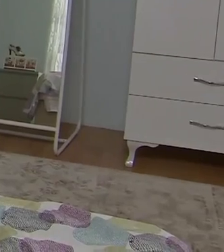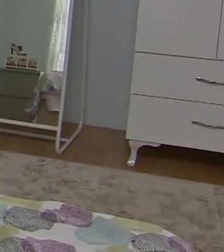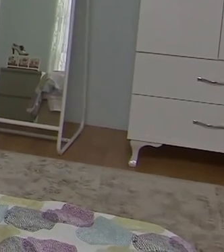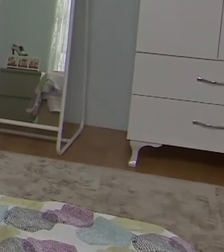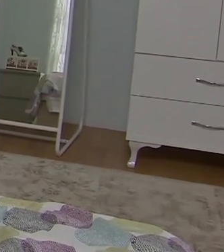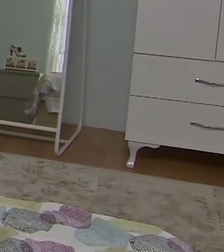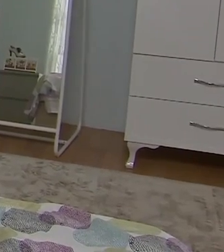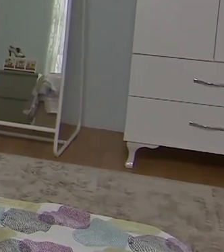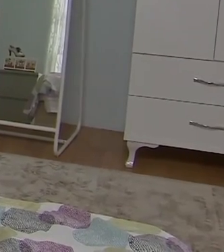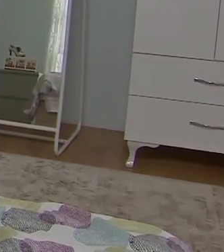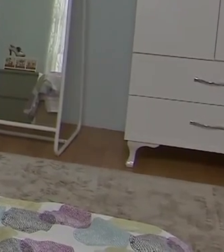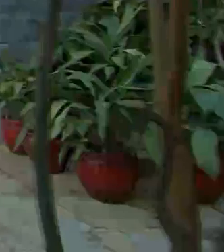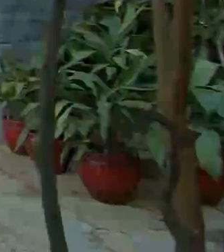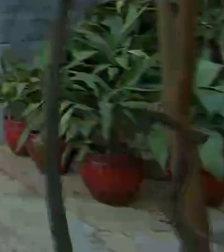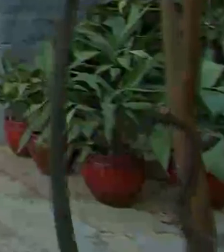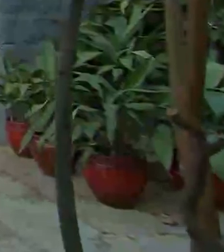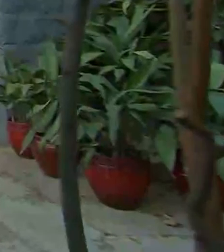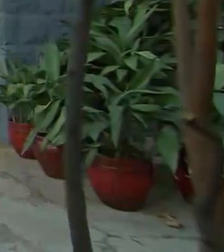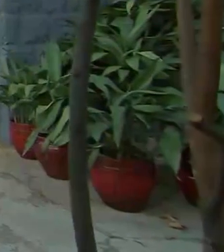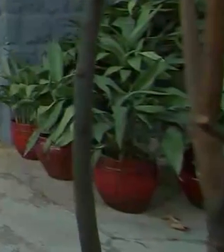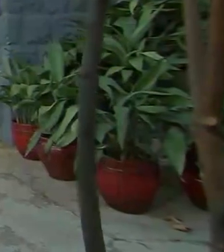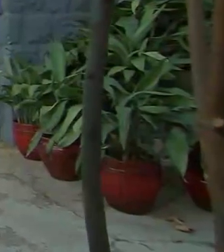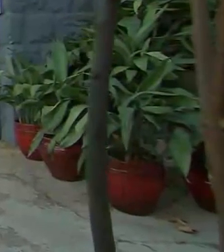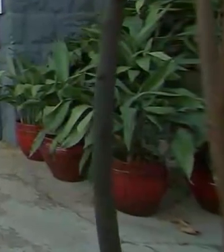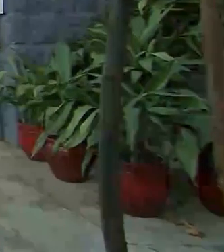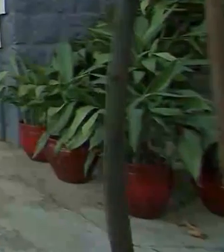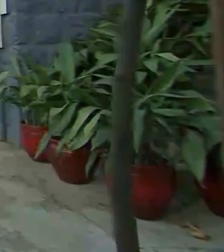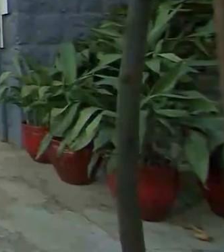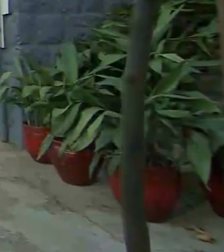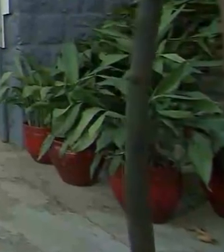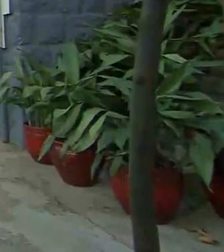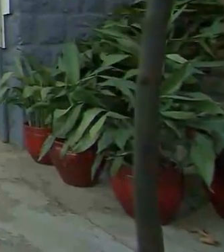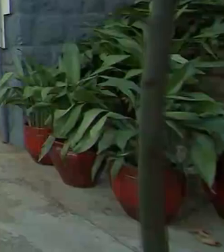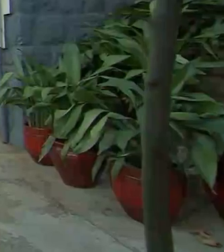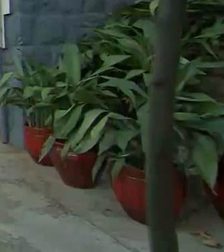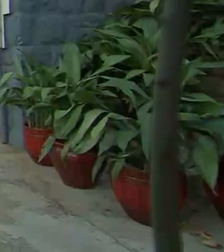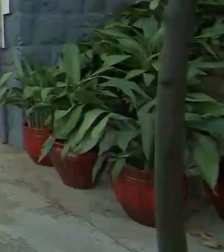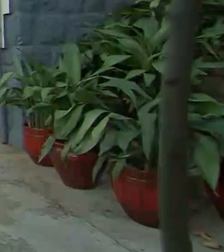Yasemin isteksiz bakışlarla Funda'nın ardına düştü. Evden çıktılar.